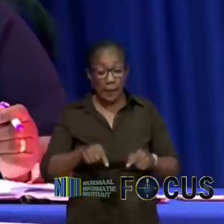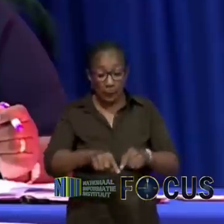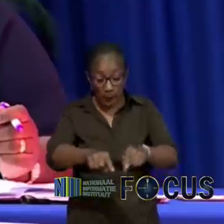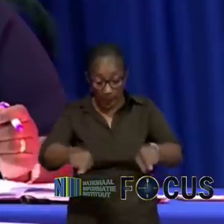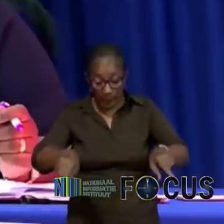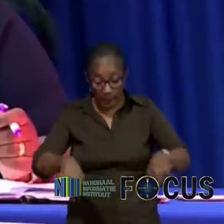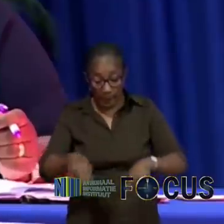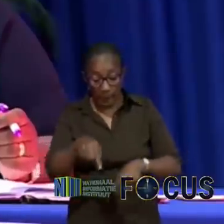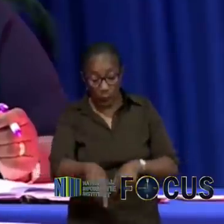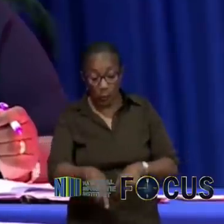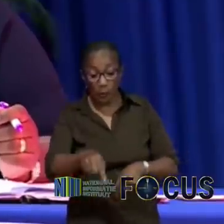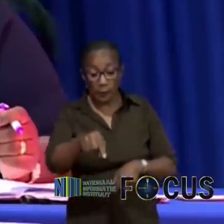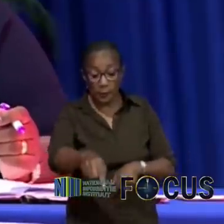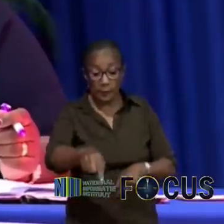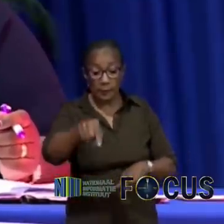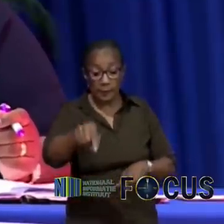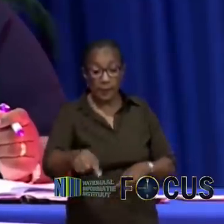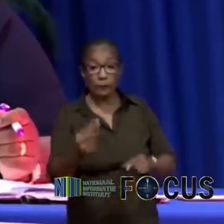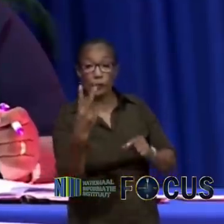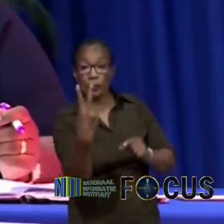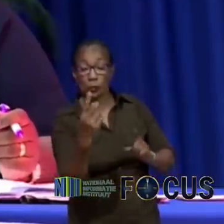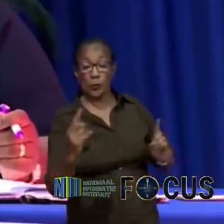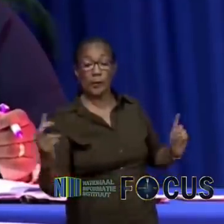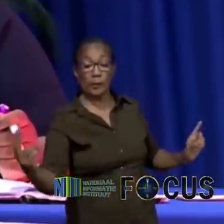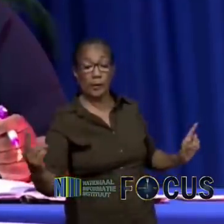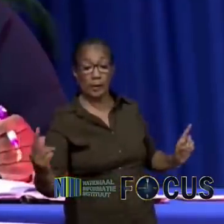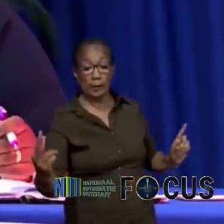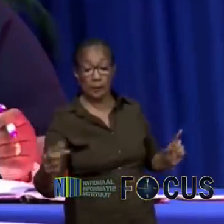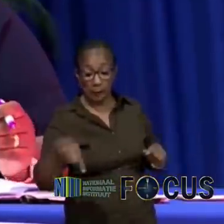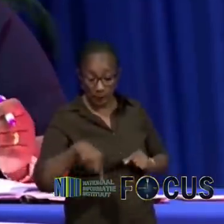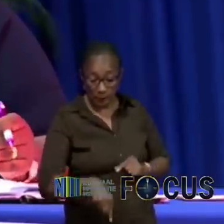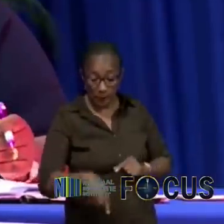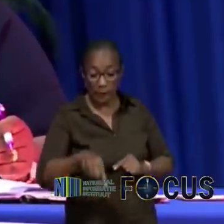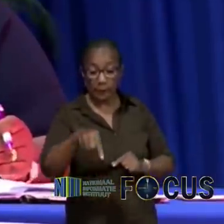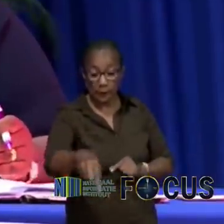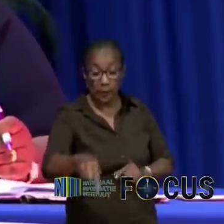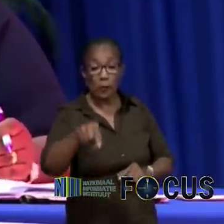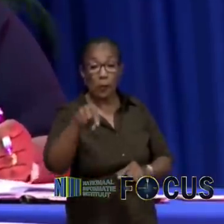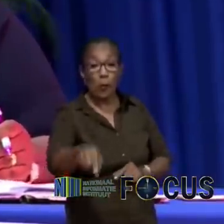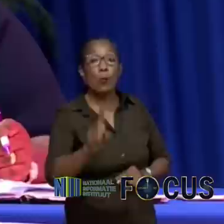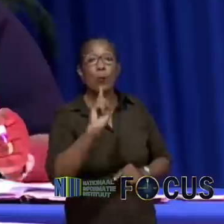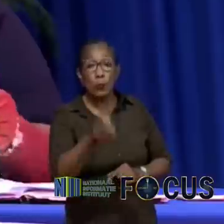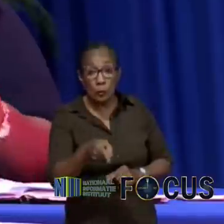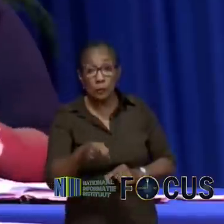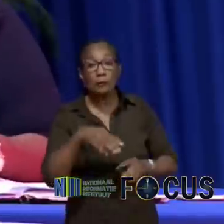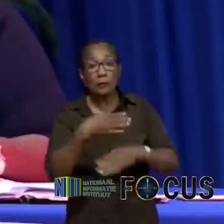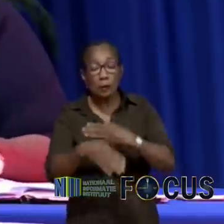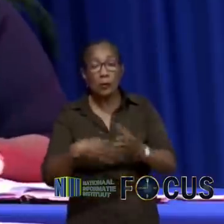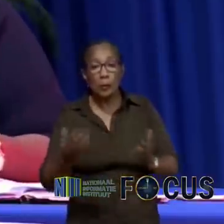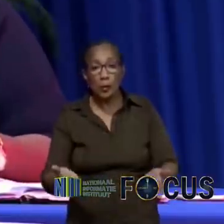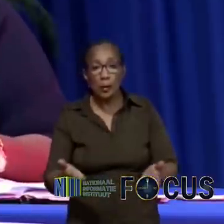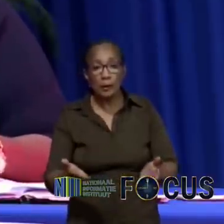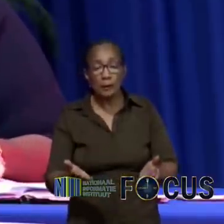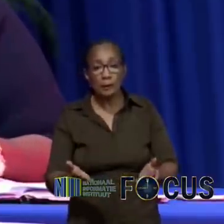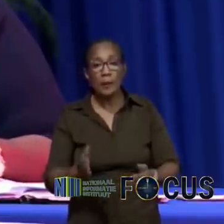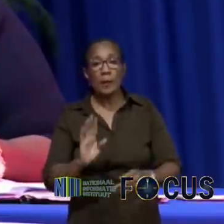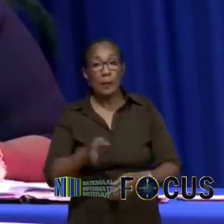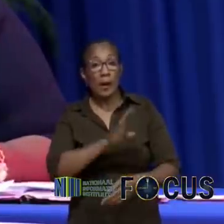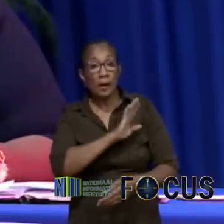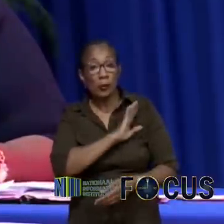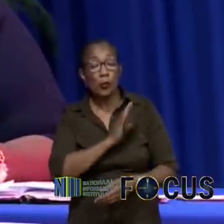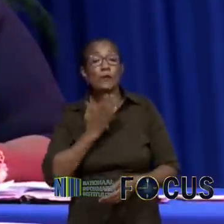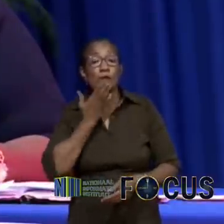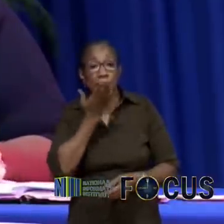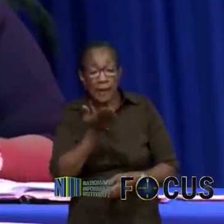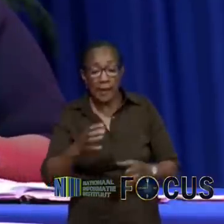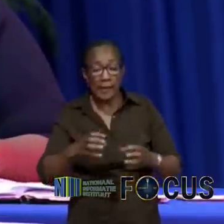markeringen worden geplaatst voor die 2 meter social distancing die in acht genomen moet worden. Maar we doen een beroep op